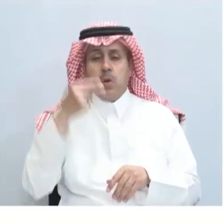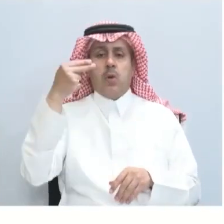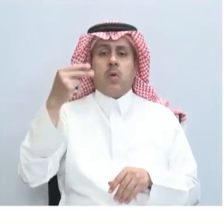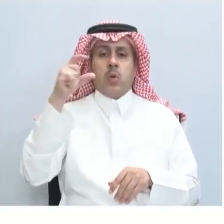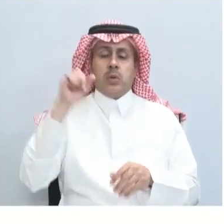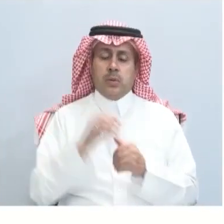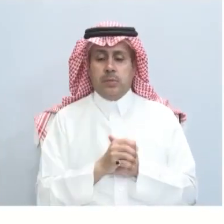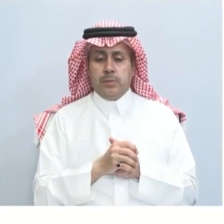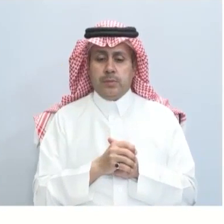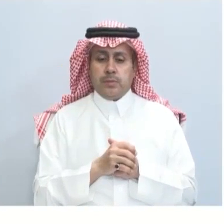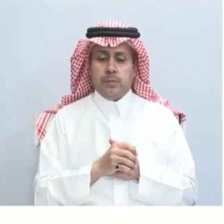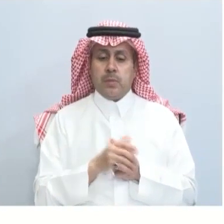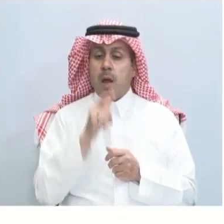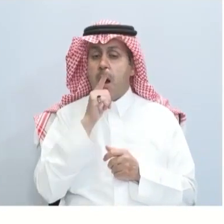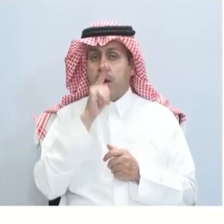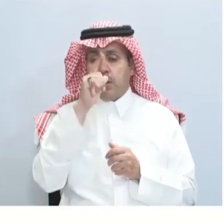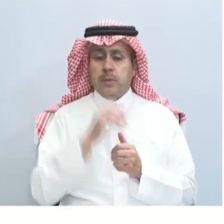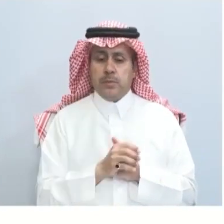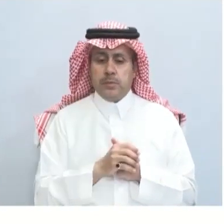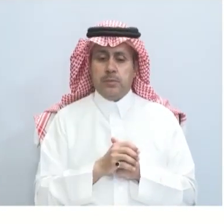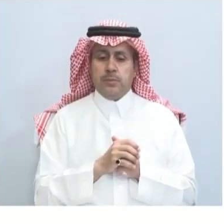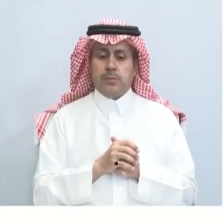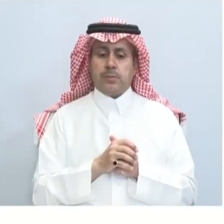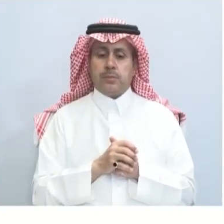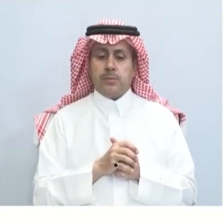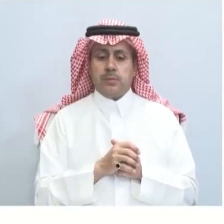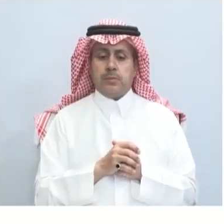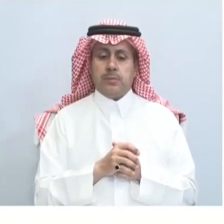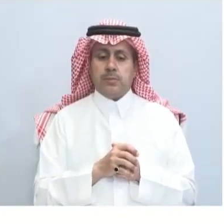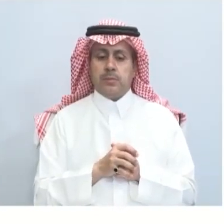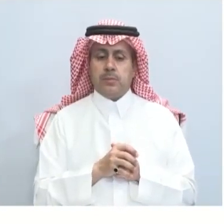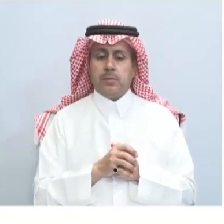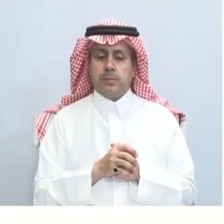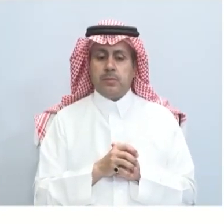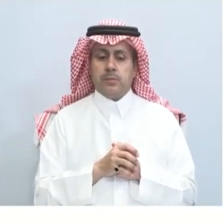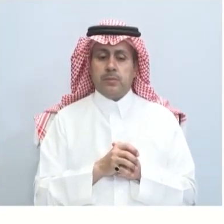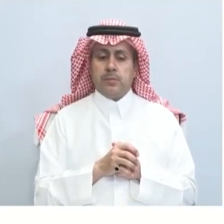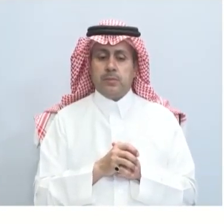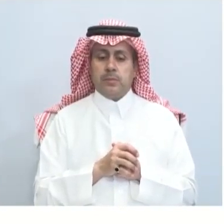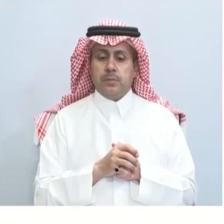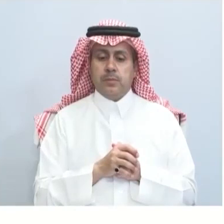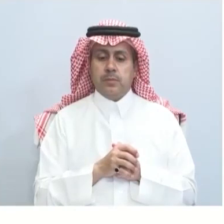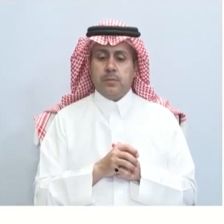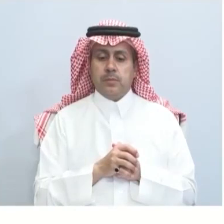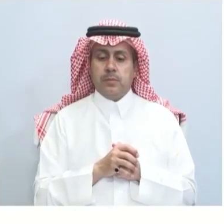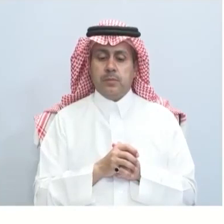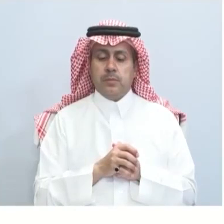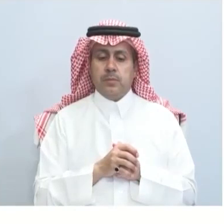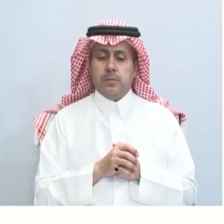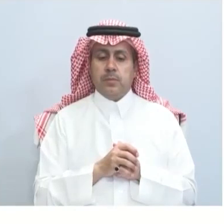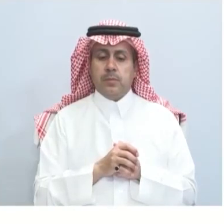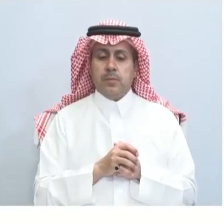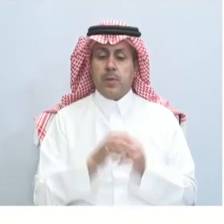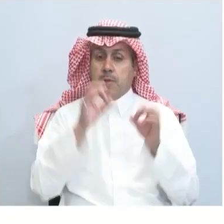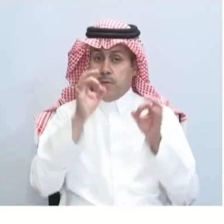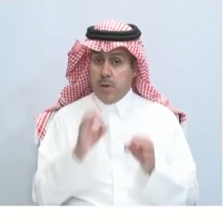اذا توفي زوجها قال الله جل وعلا والذين يتوفون منكم والذين يتوفون منكم يذرون ازواجه وصيه